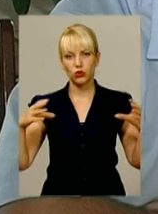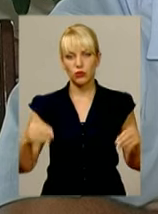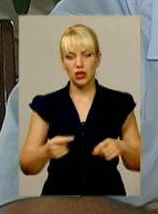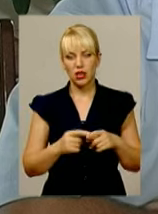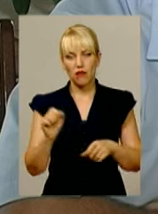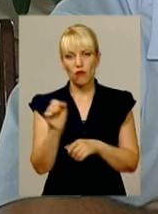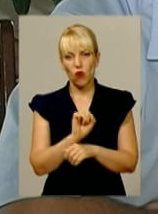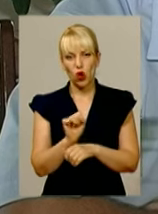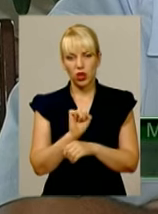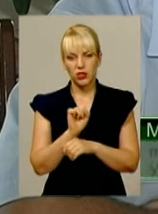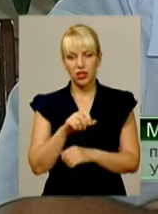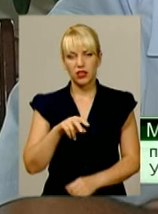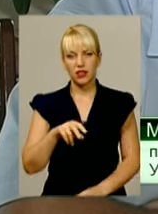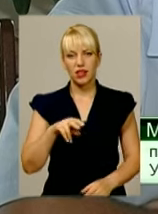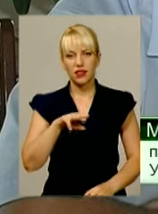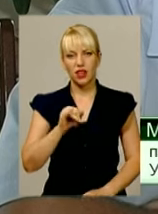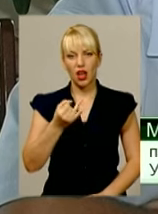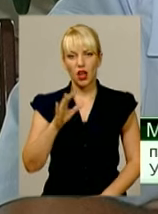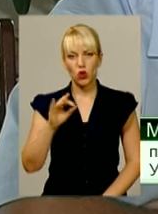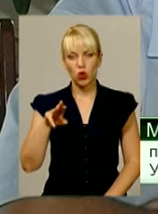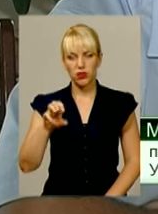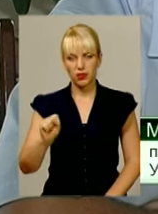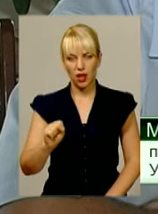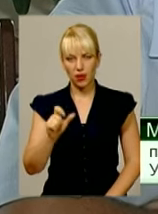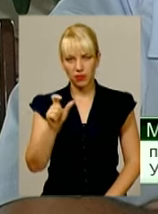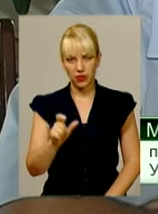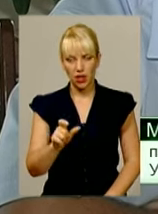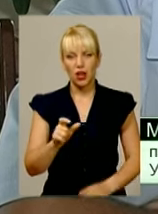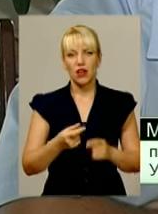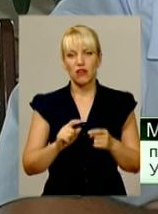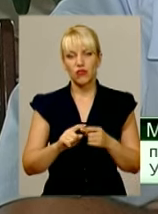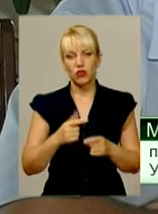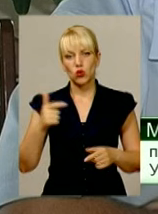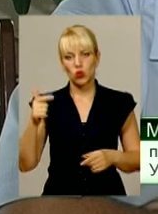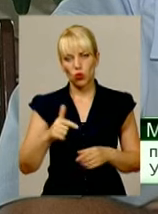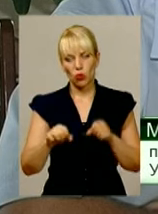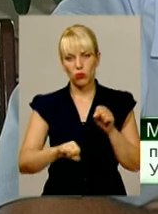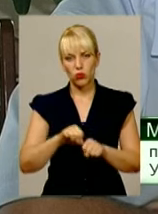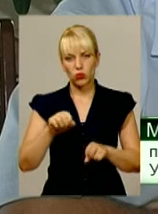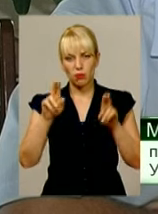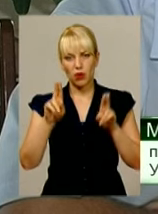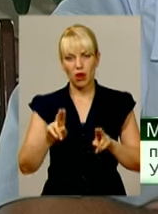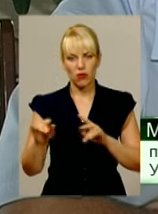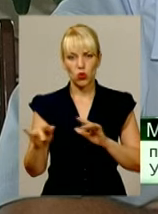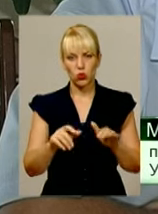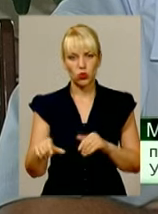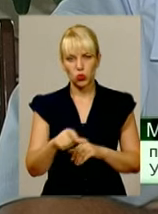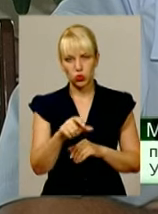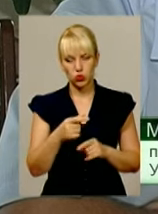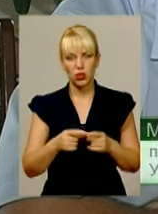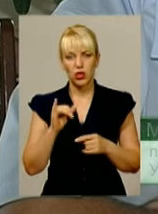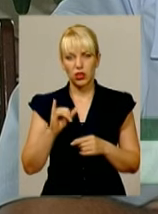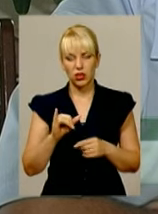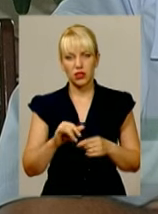«Лан Крузи» «Тойота» грубо порушив правила дорожнього руху України, наслідок чого